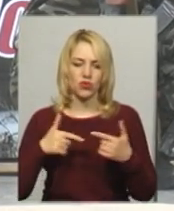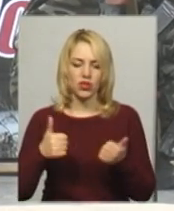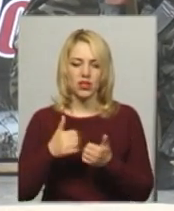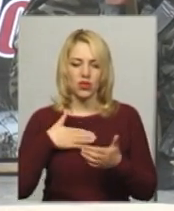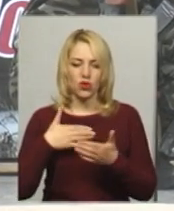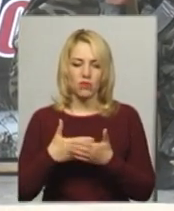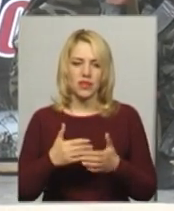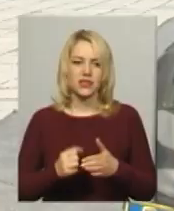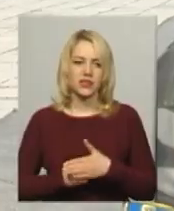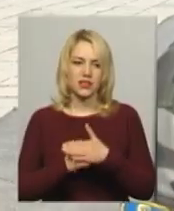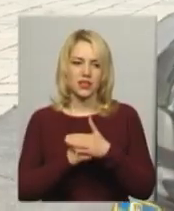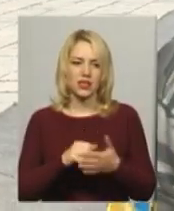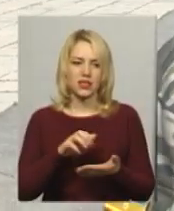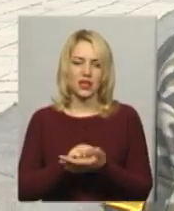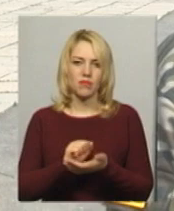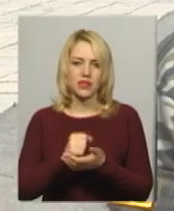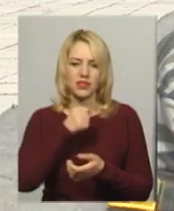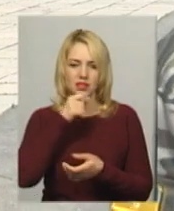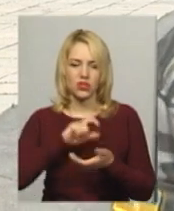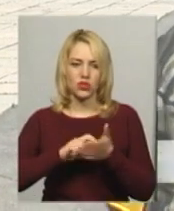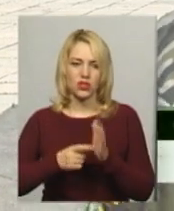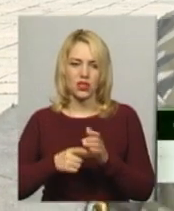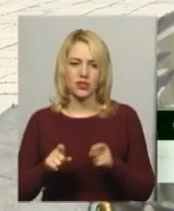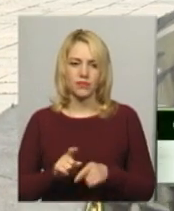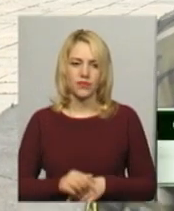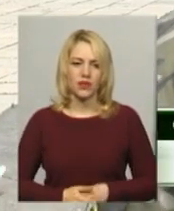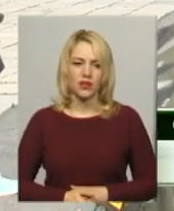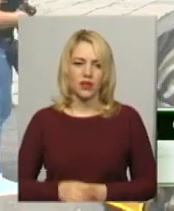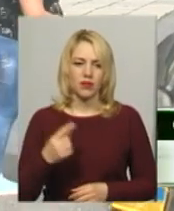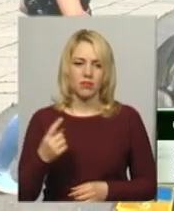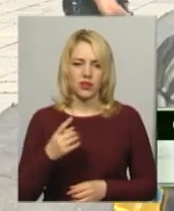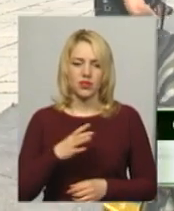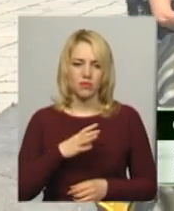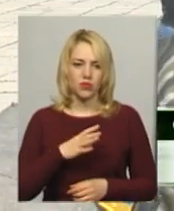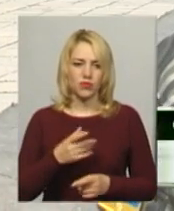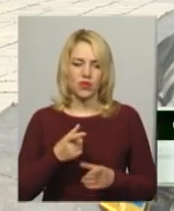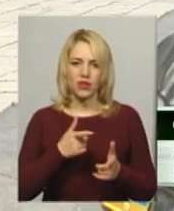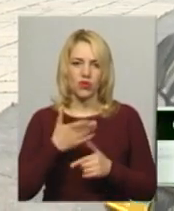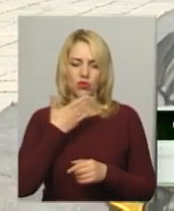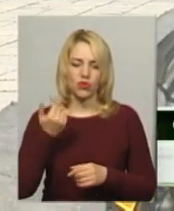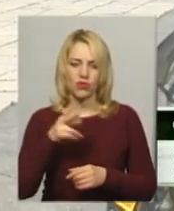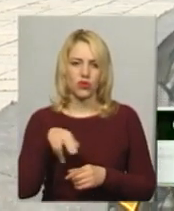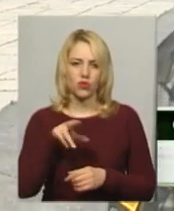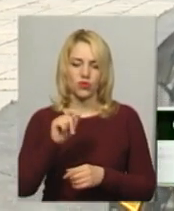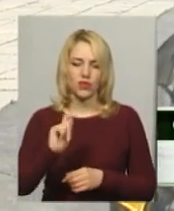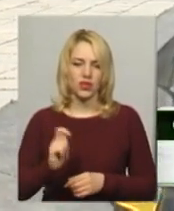займається старшокласниками. Пішов на війну, зброю ми перший раз тримав, ми не були готові.